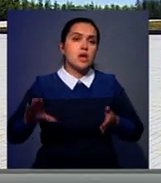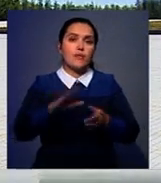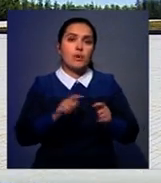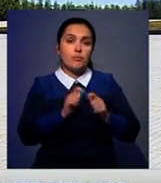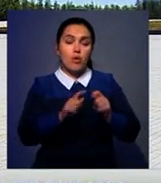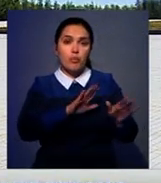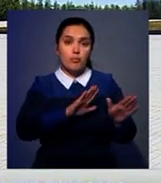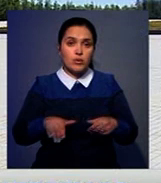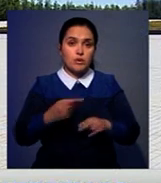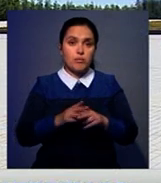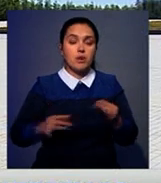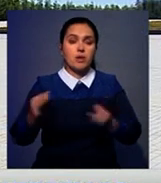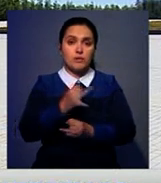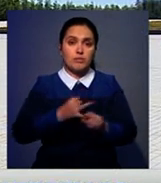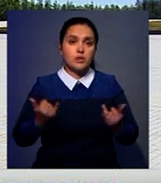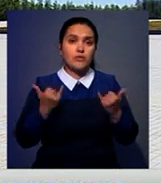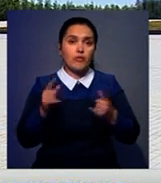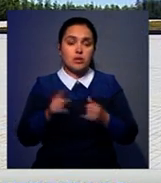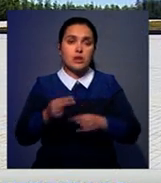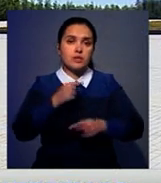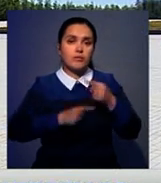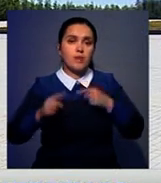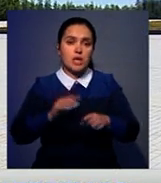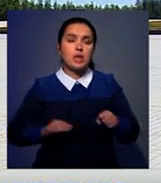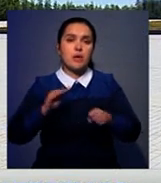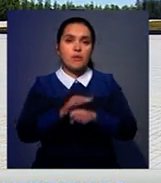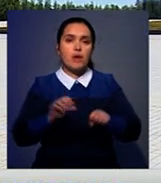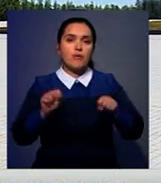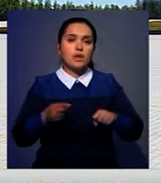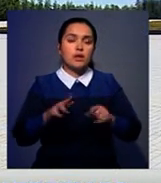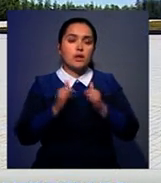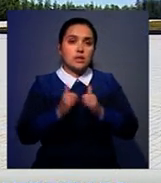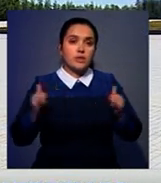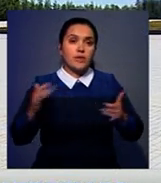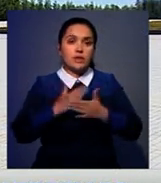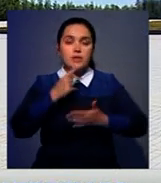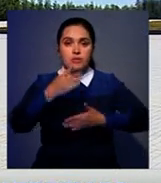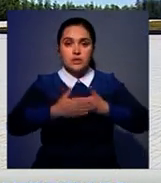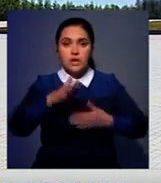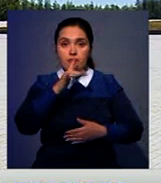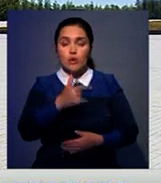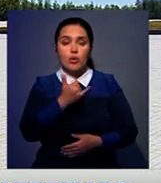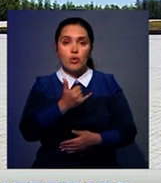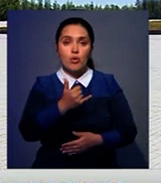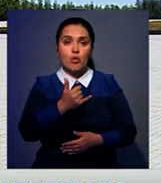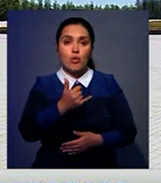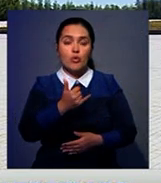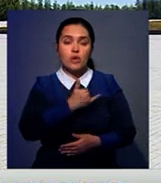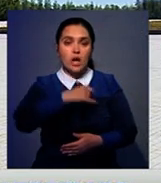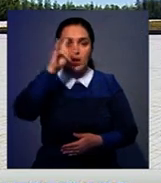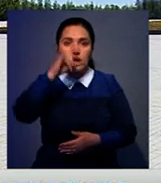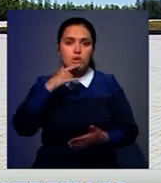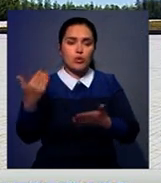деловых переговоров, как сегодня, бизнес получает дополнительные возможности для развития. Скорее всего, в ближайшее время в нашу страну придет новый